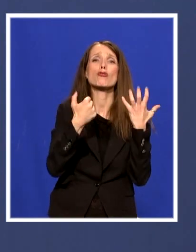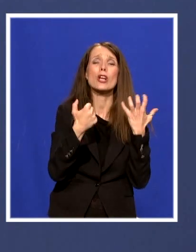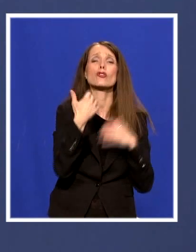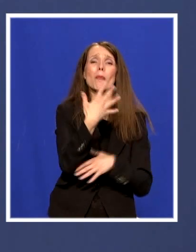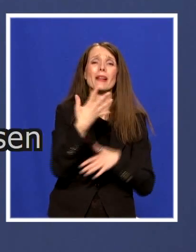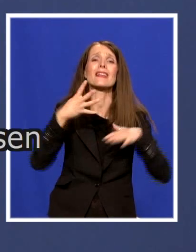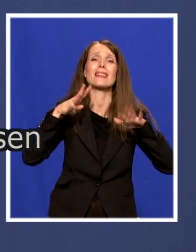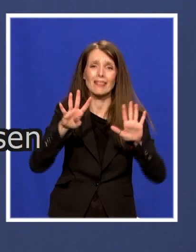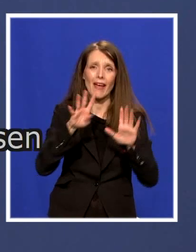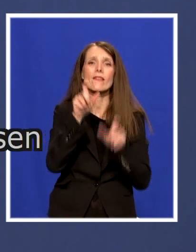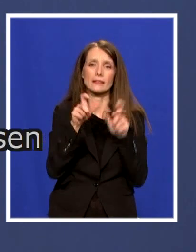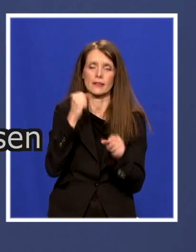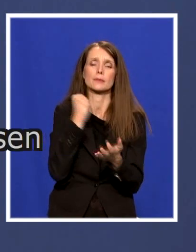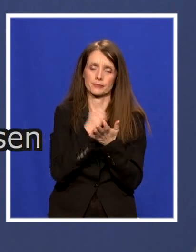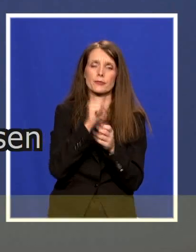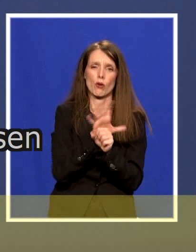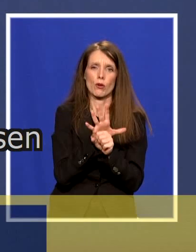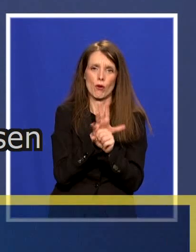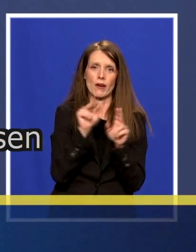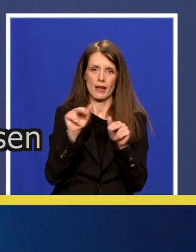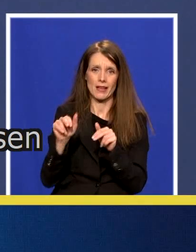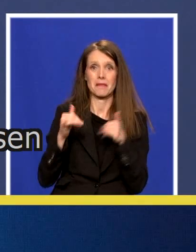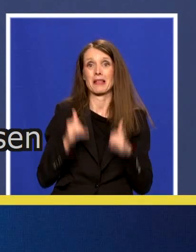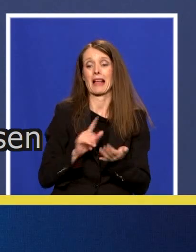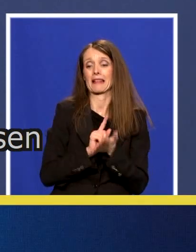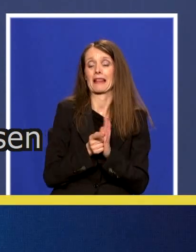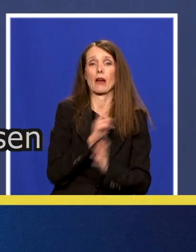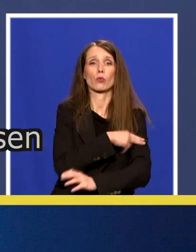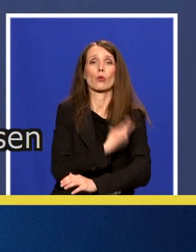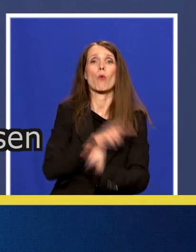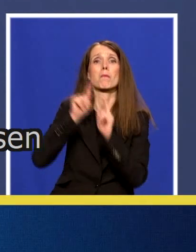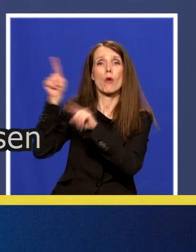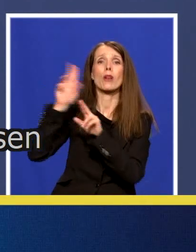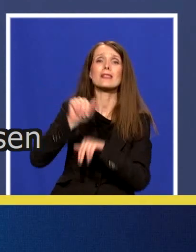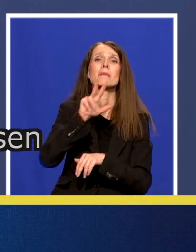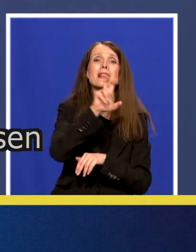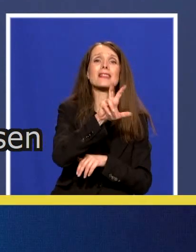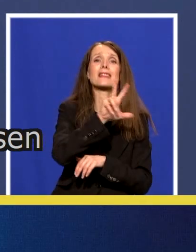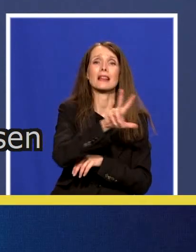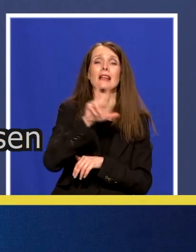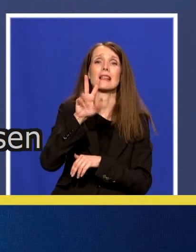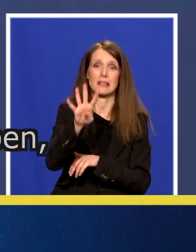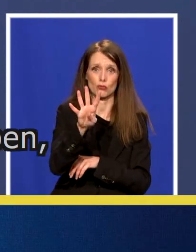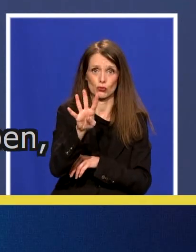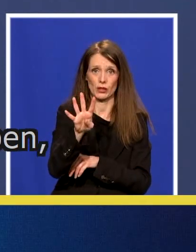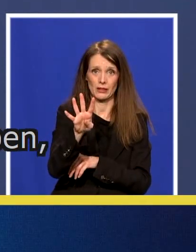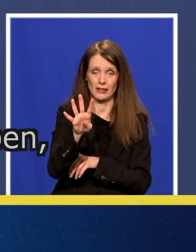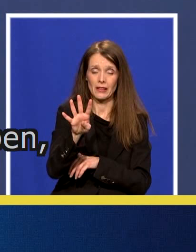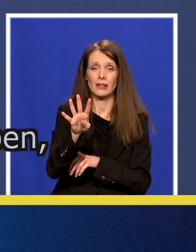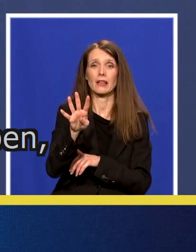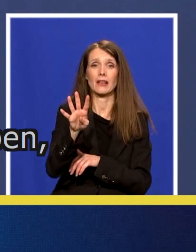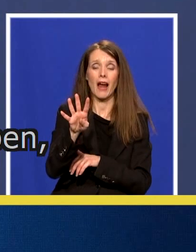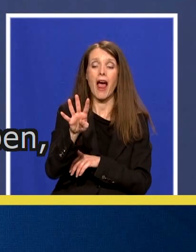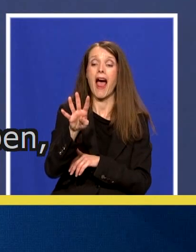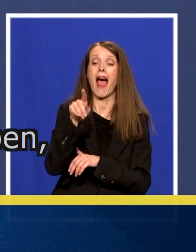személyekről is szólt. U ovom momentu na bolničkom lečenju imamo njih 334, od toga